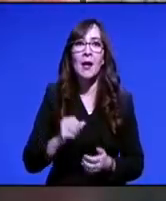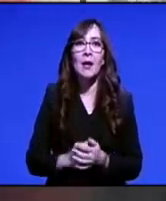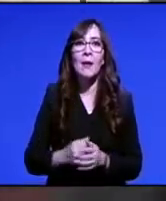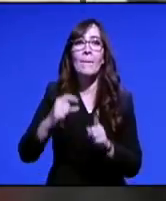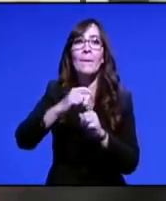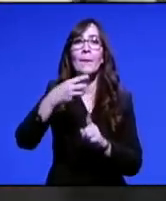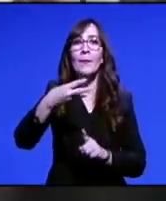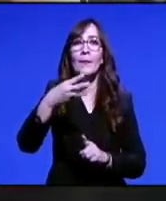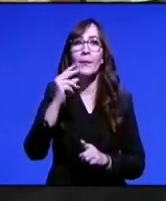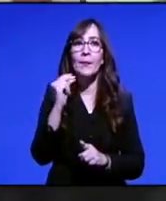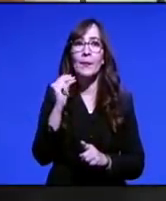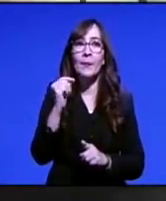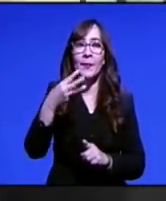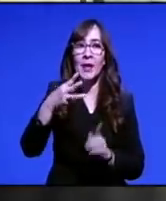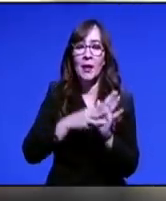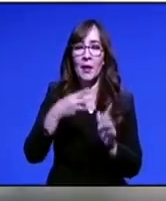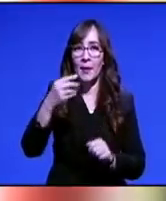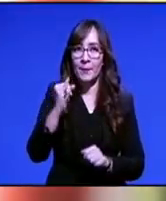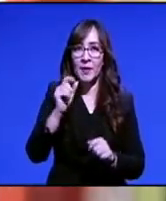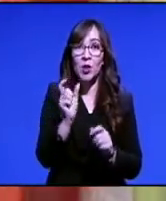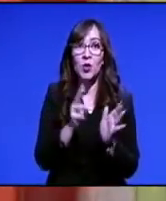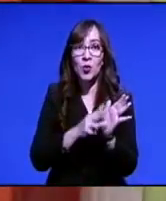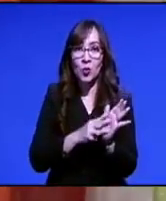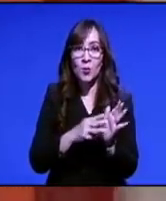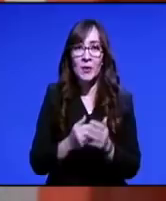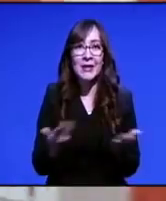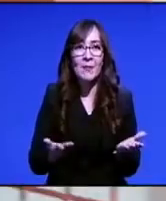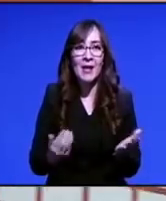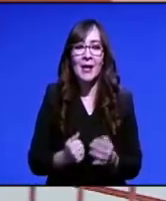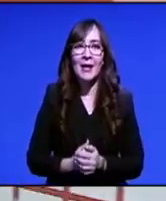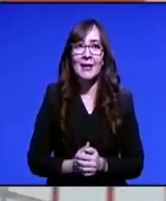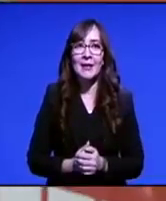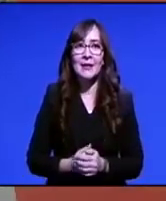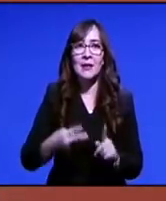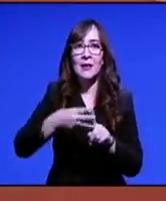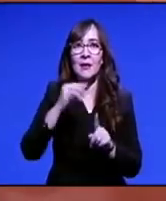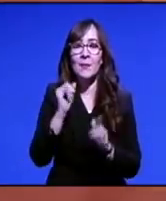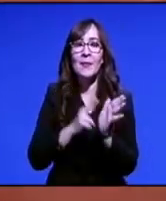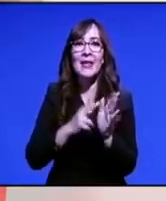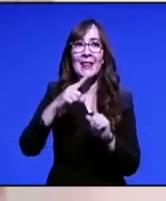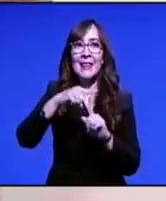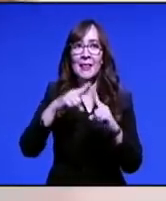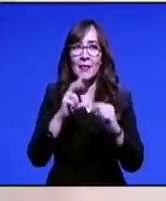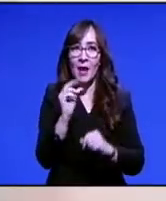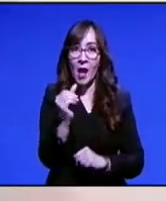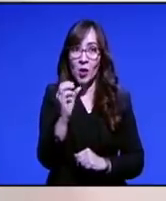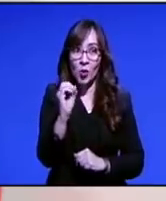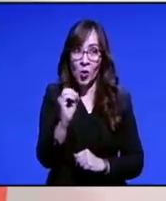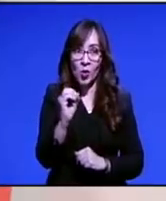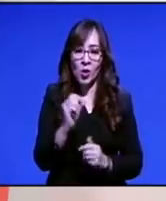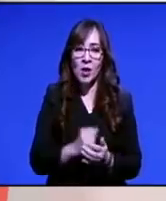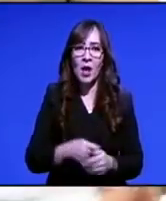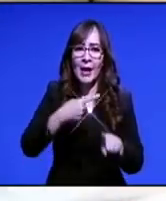premium seperti yang saya datangi di kawasan Bintaro, Tangerang Selatan ini. Baju Anda tidak akan ditimbang, melainkan akan dihitung